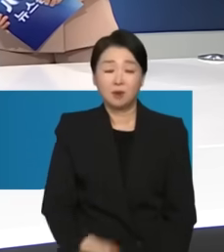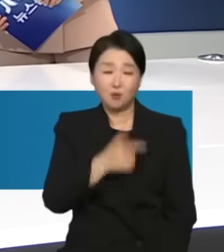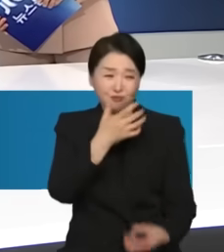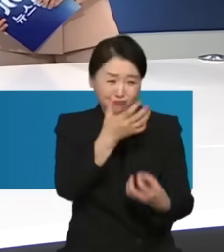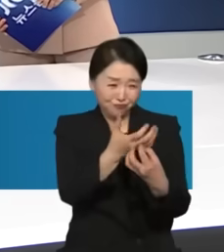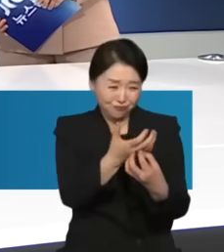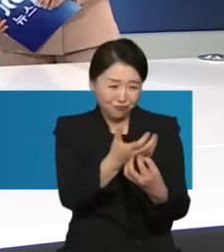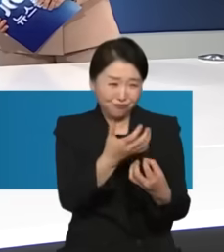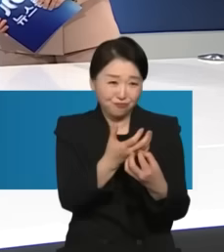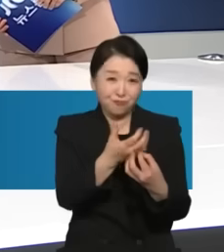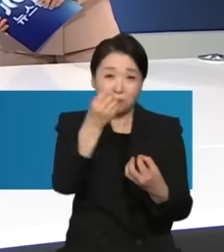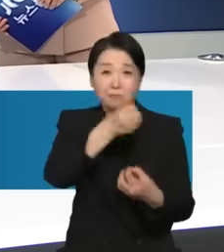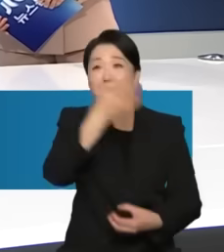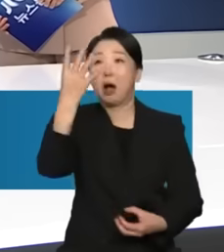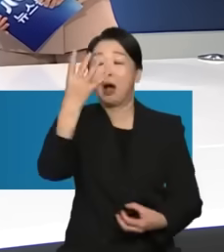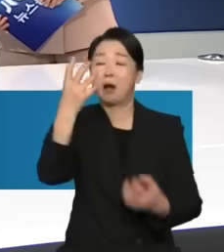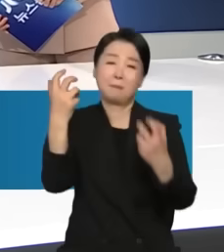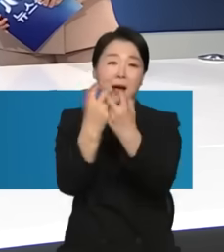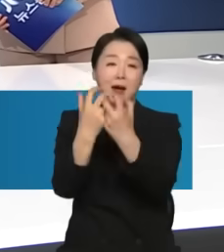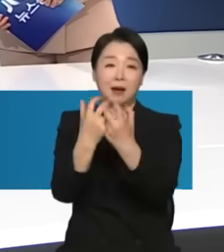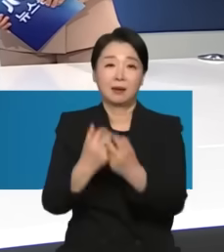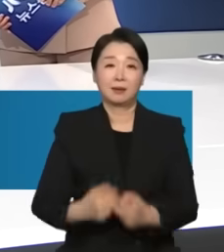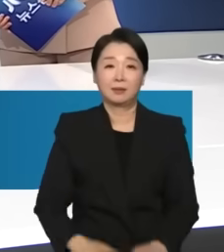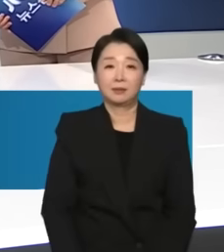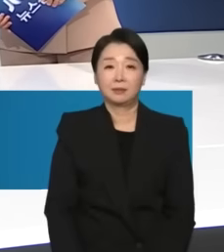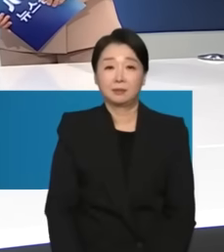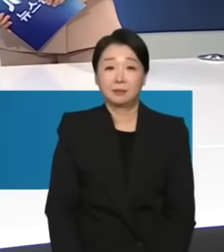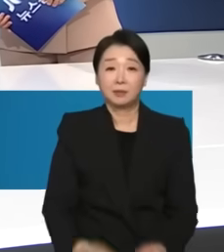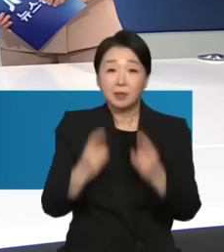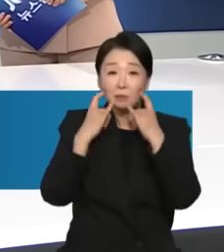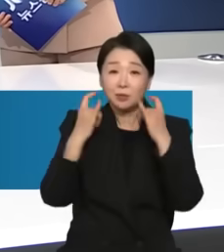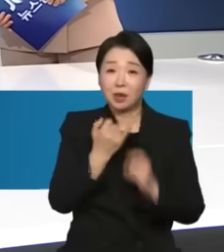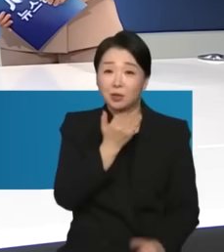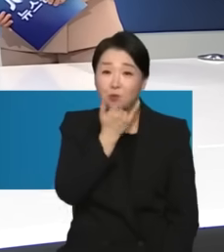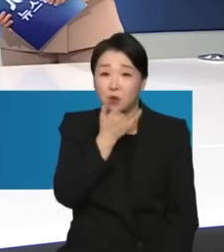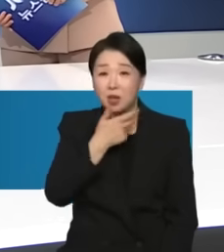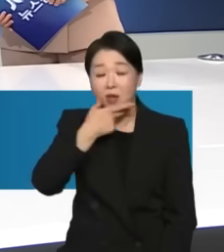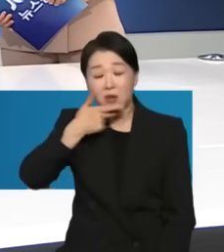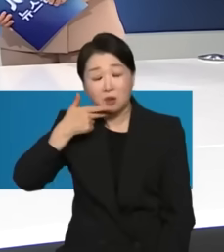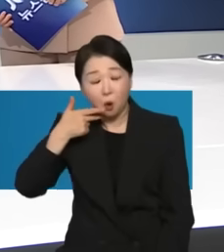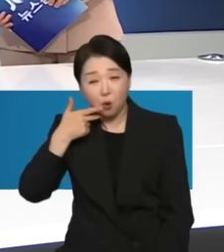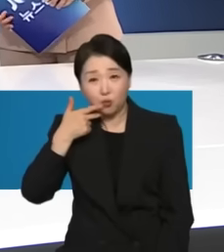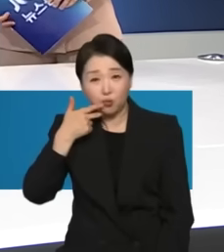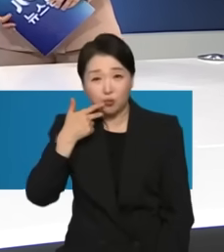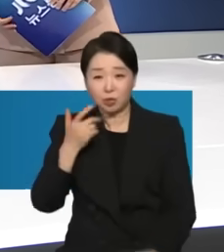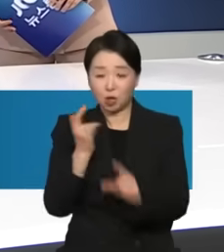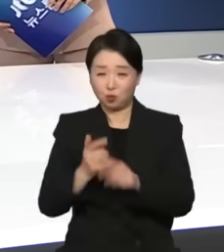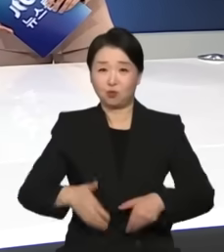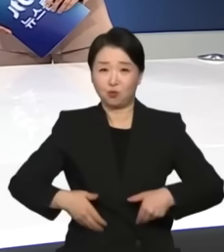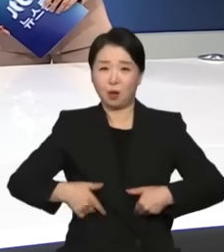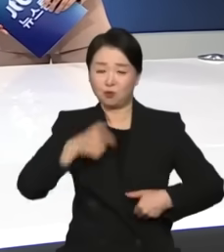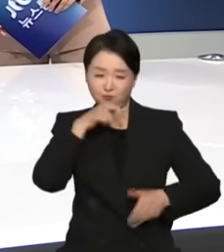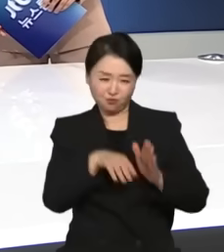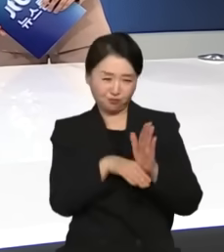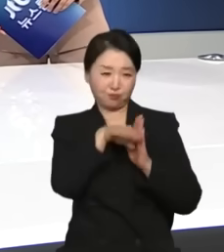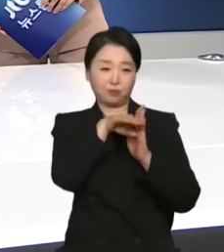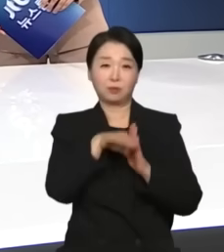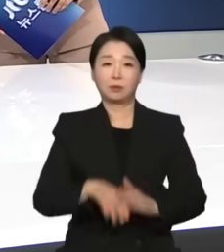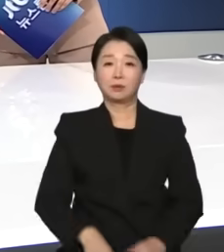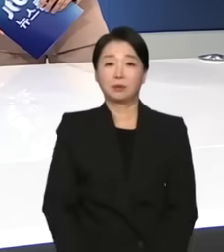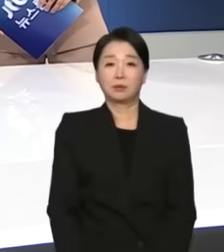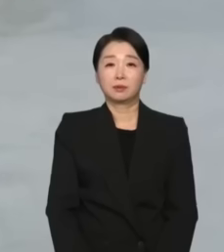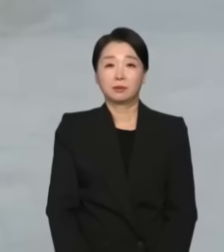공중에 던지면 곧바로 얼어붙을 정도입니다. 프랑스, 독일에 이어 영국 중남부 지역은 물에 잠겼습니다. 백민경 기자입니다.